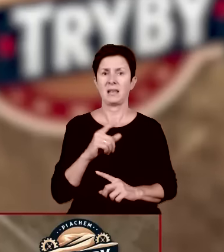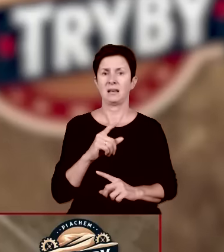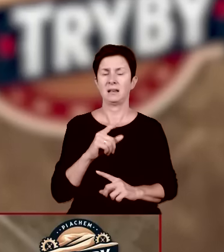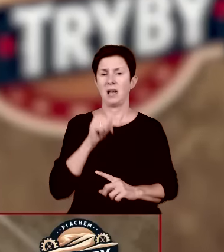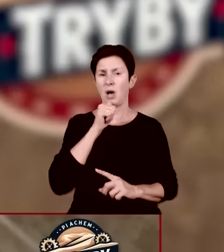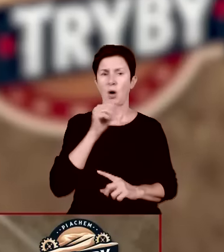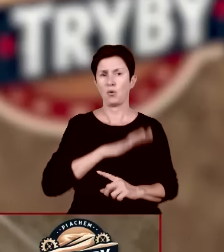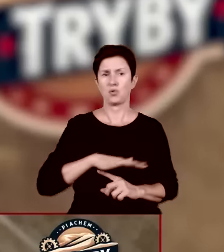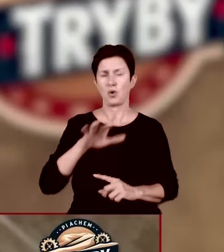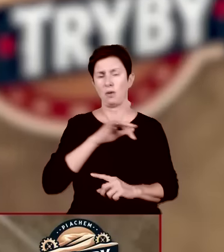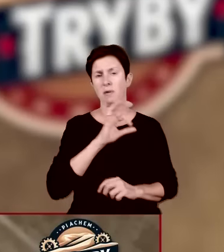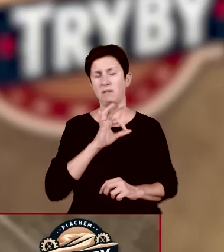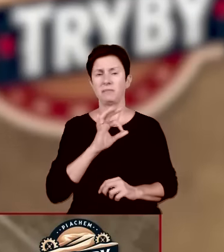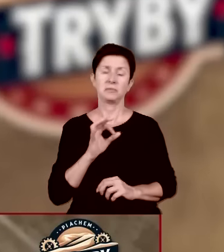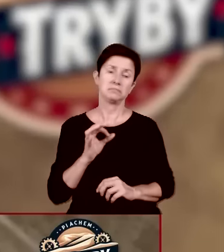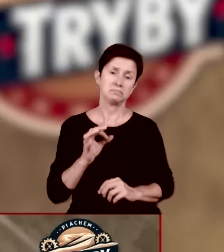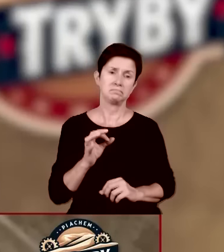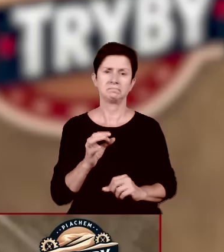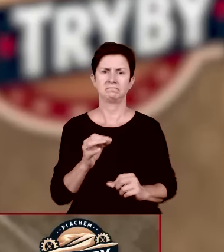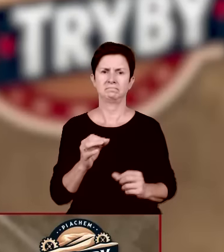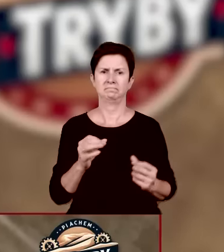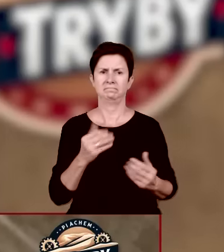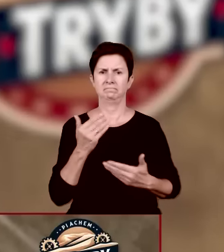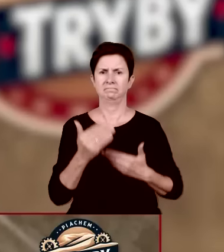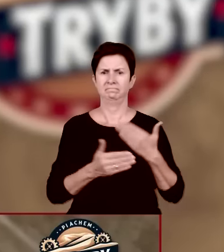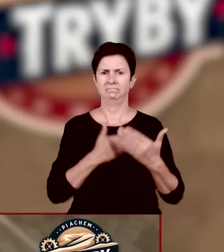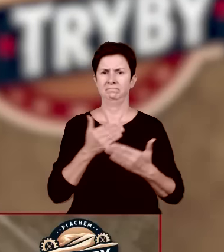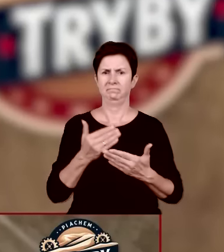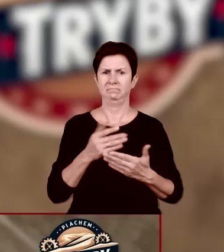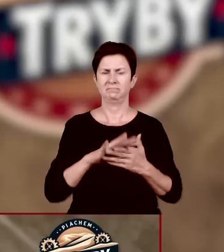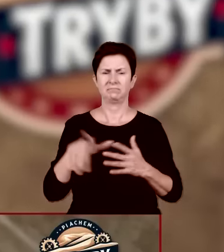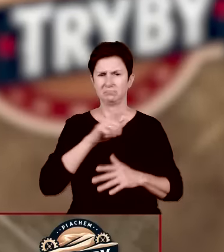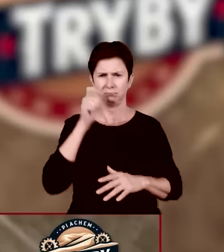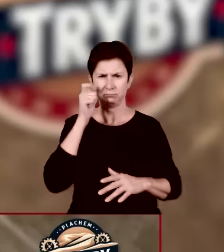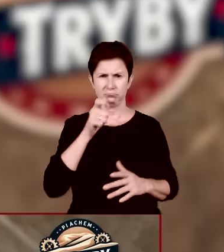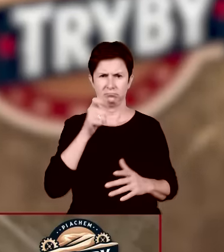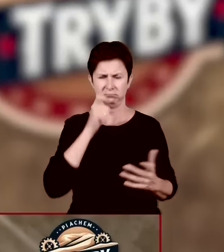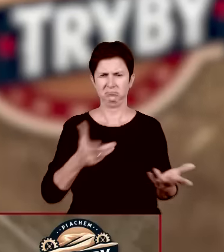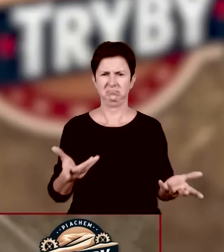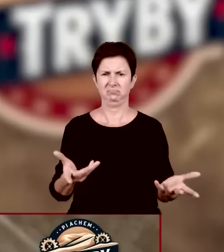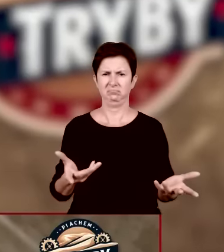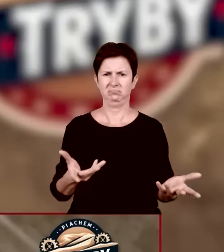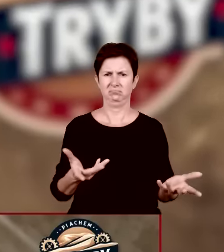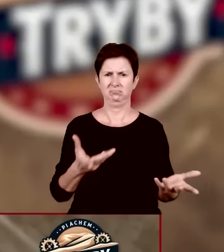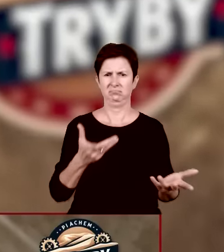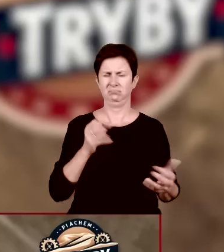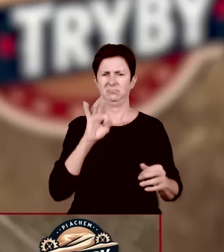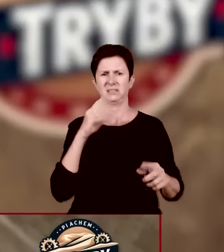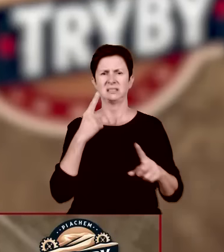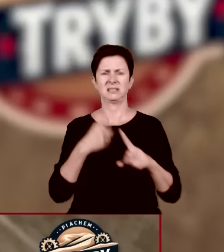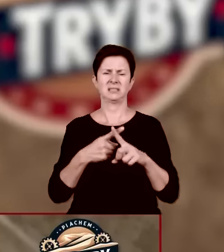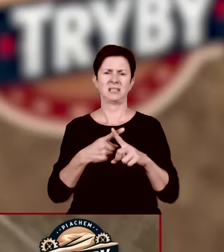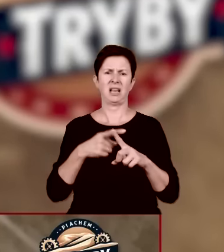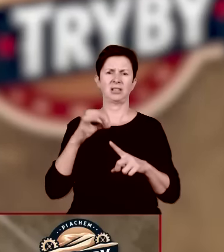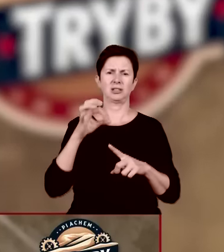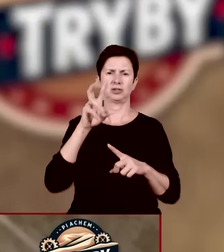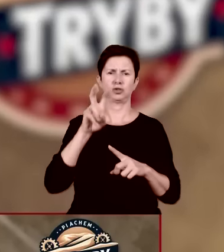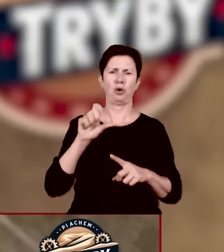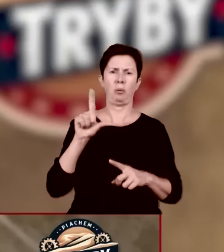co się dzieje, jako cywilizację właśnie barbarzyństwa, cywilizację seks shopów